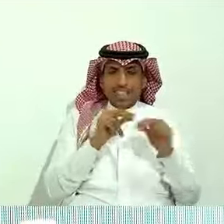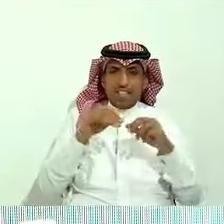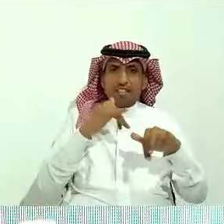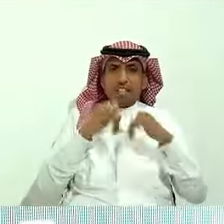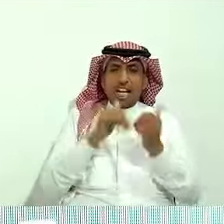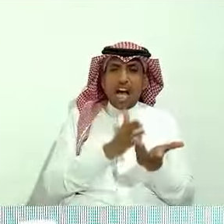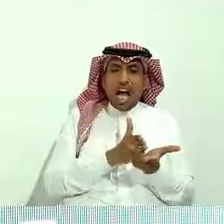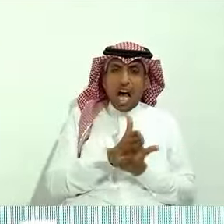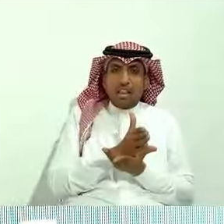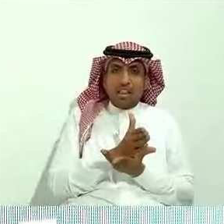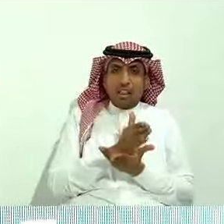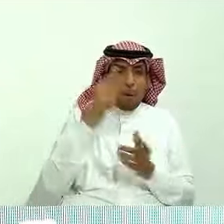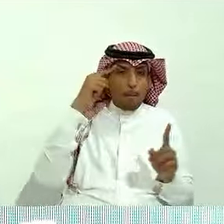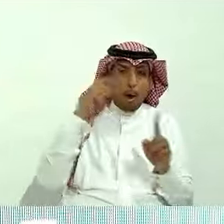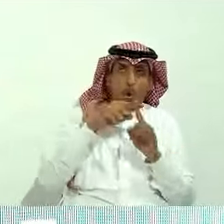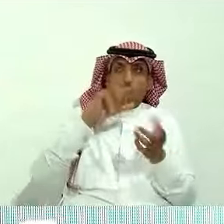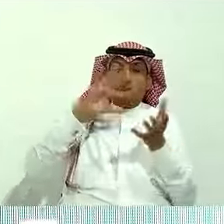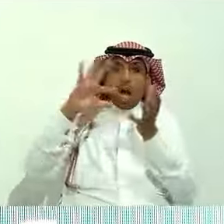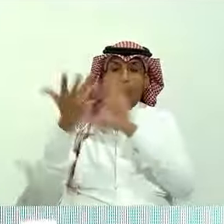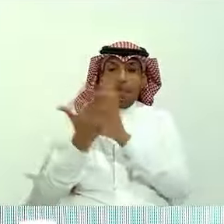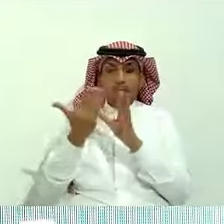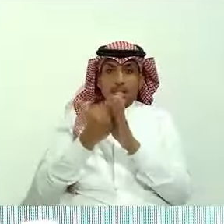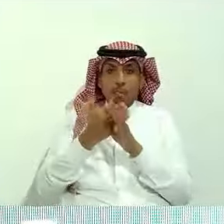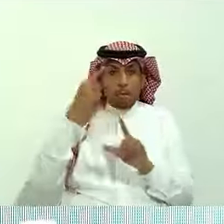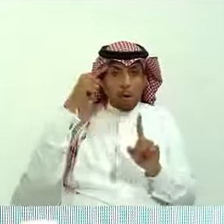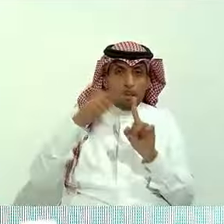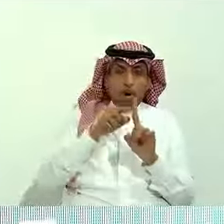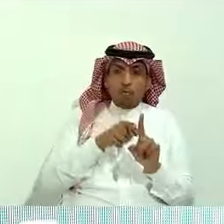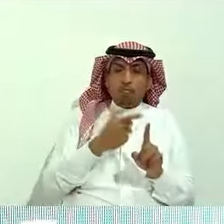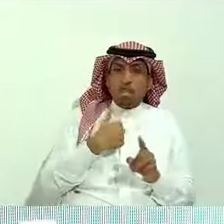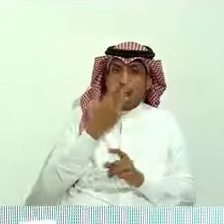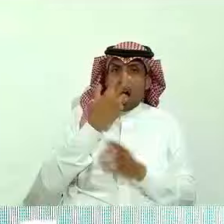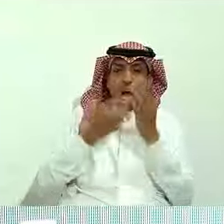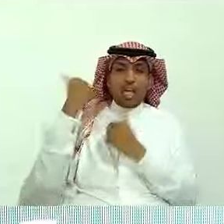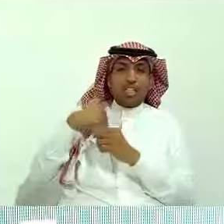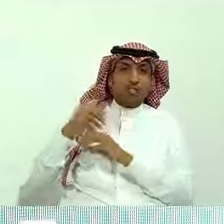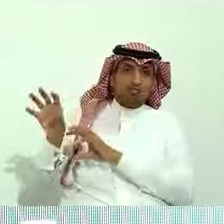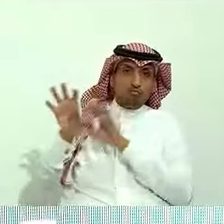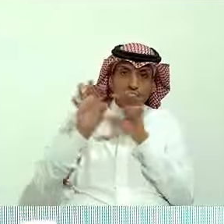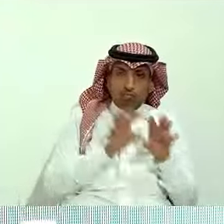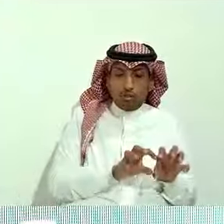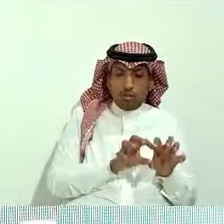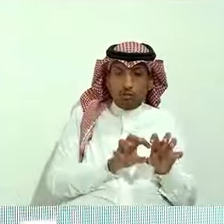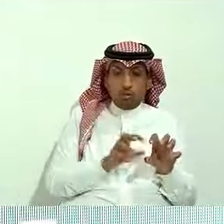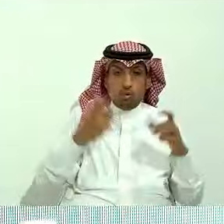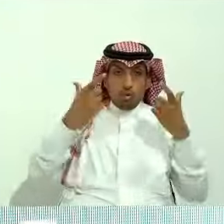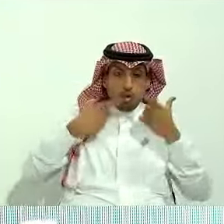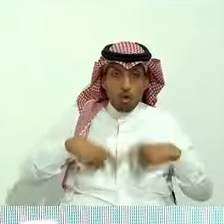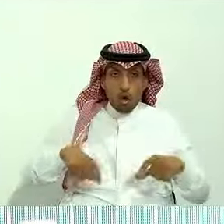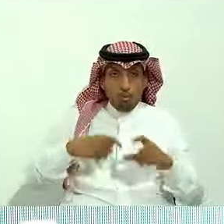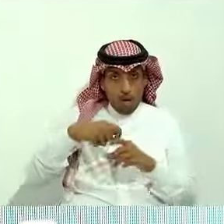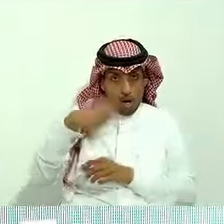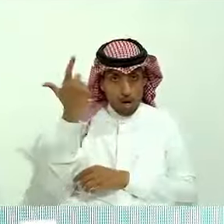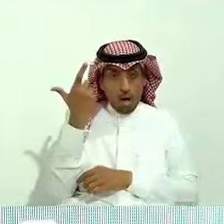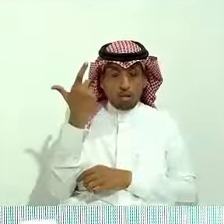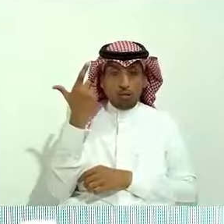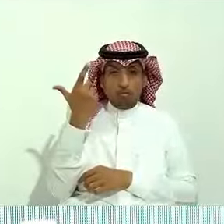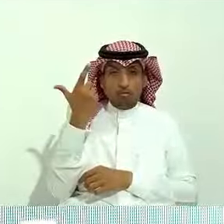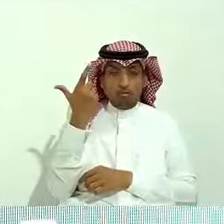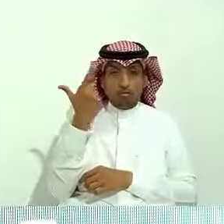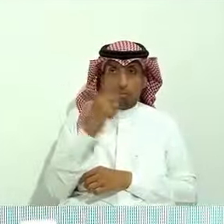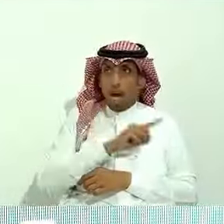الواضح عالمياً اللي نحس أنه فعلاً مستمد من هذه الأزياء، وأزياءنا كنز ما في مثله